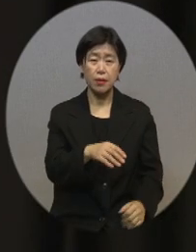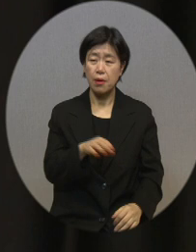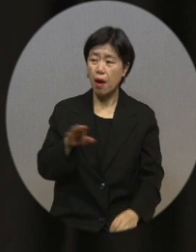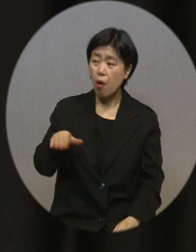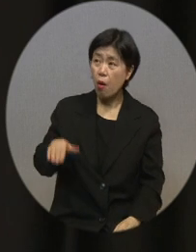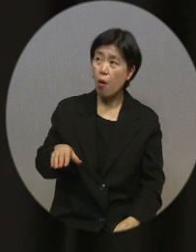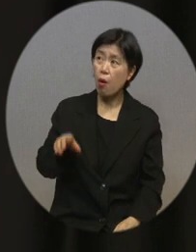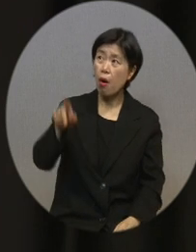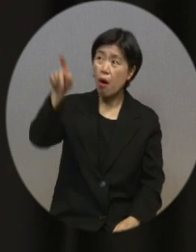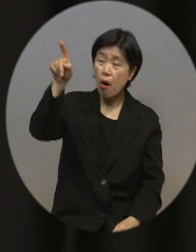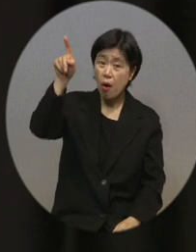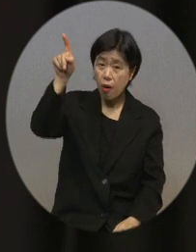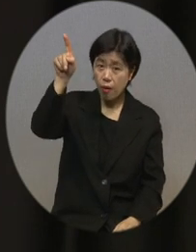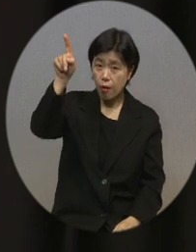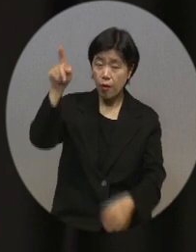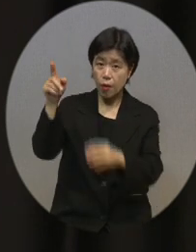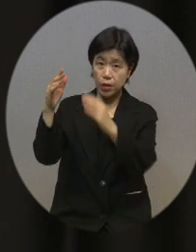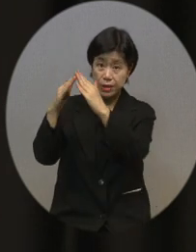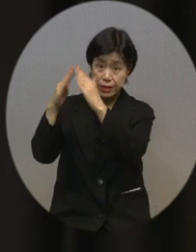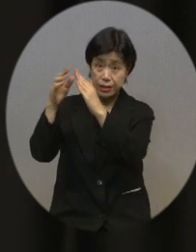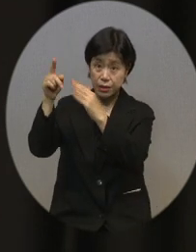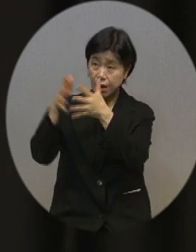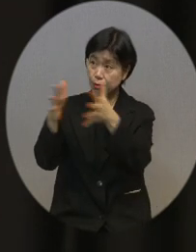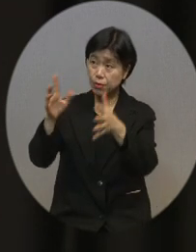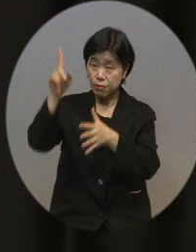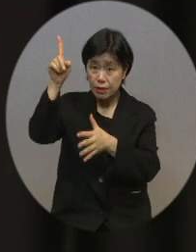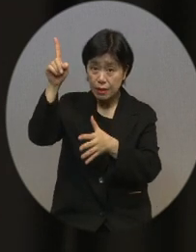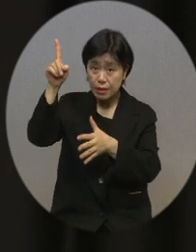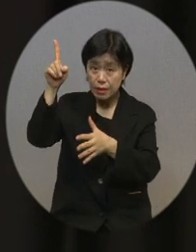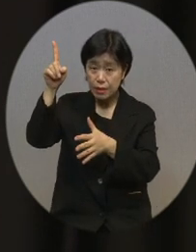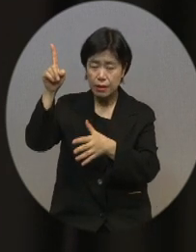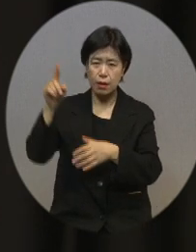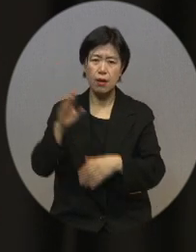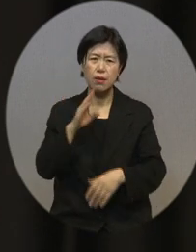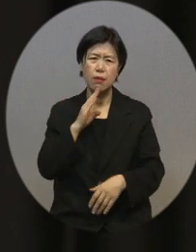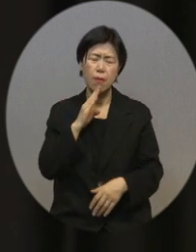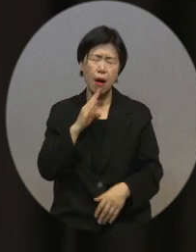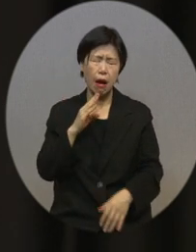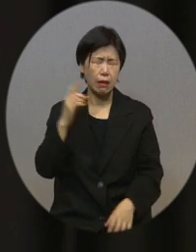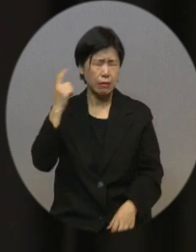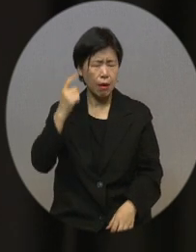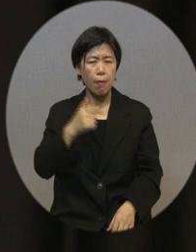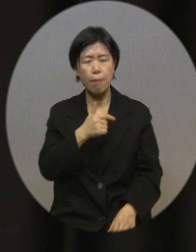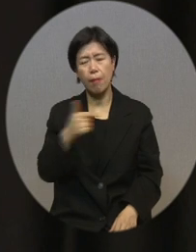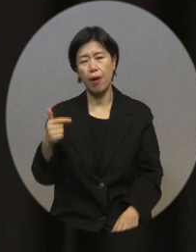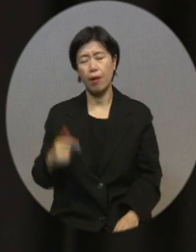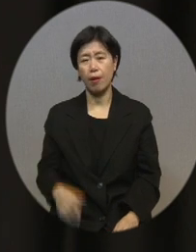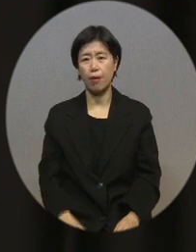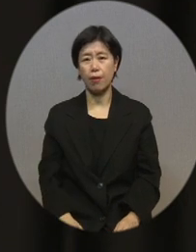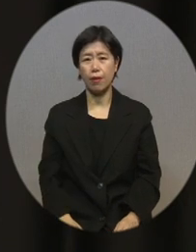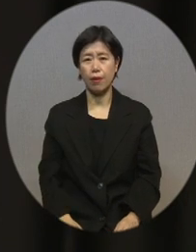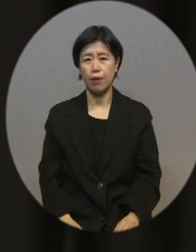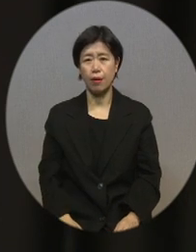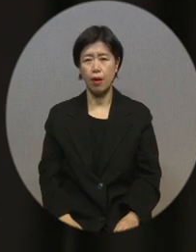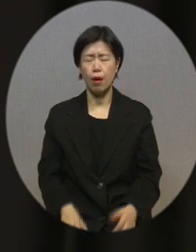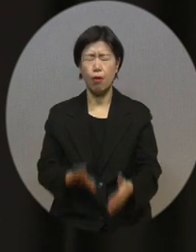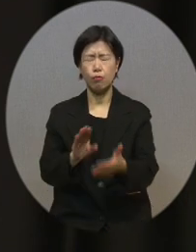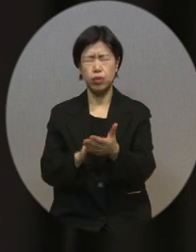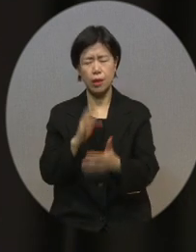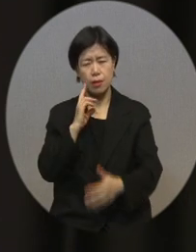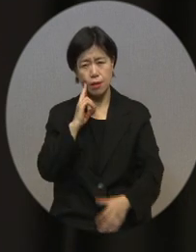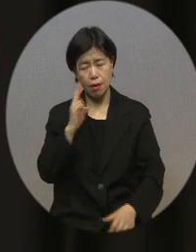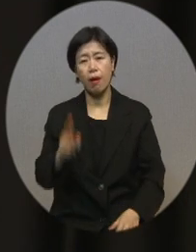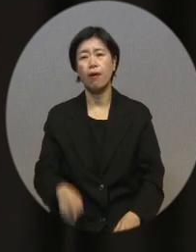아파트 단지에서도 유명했다고 그래. 예. 그러니까 그렇게 여기저기를 다니면서 소음의